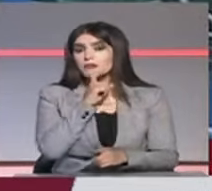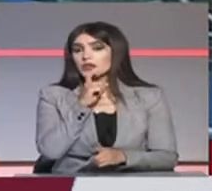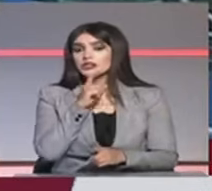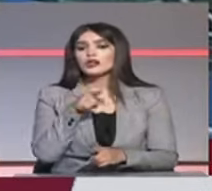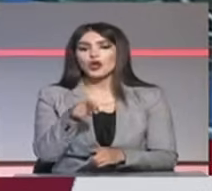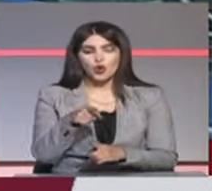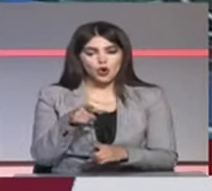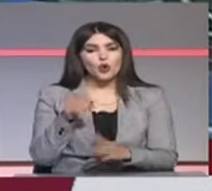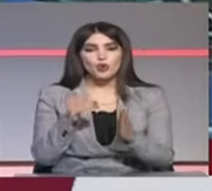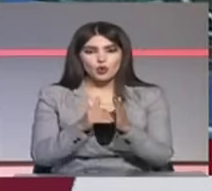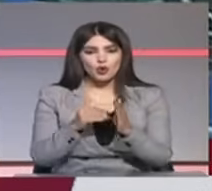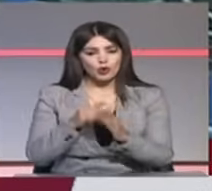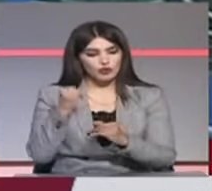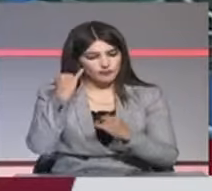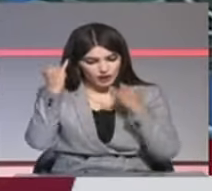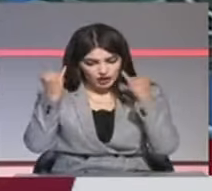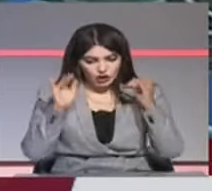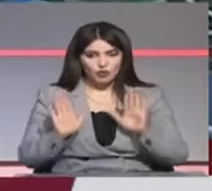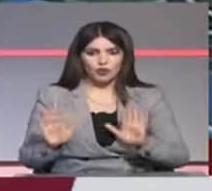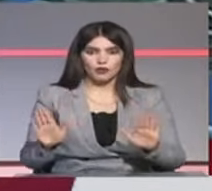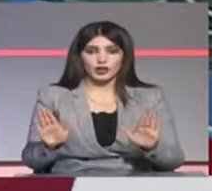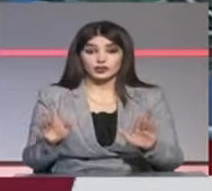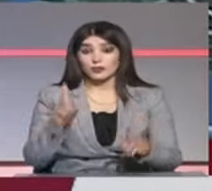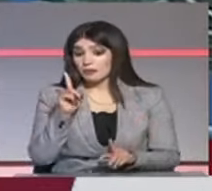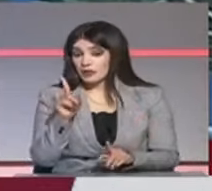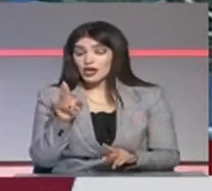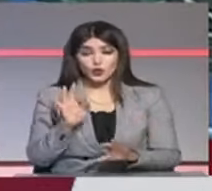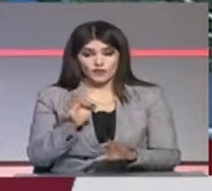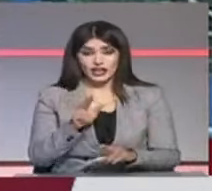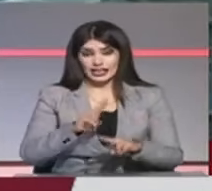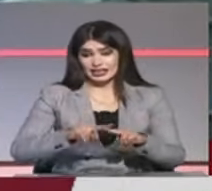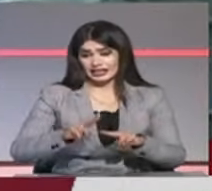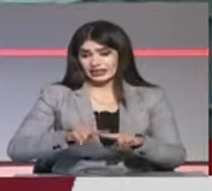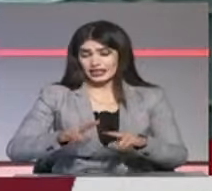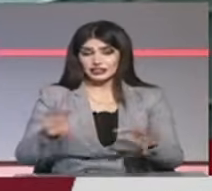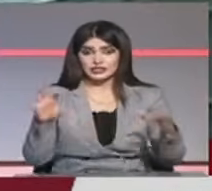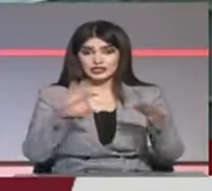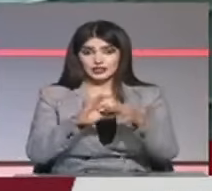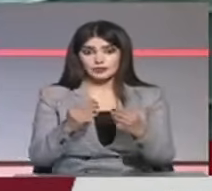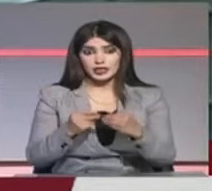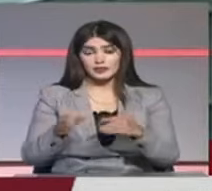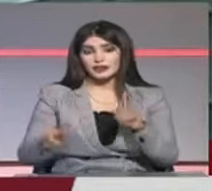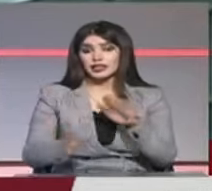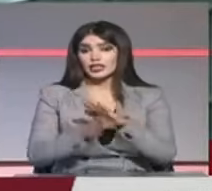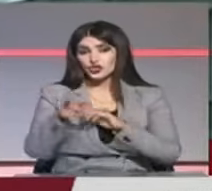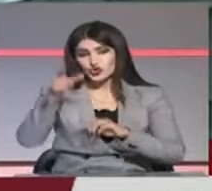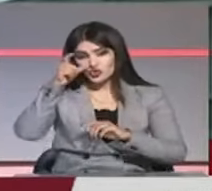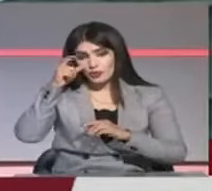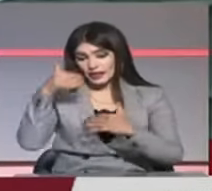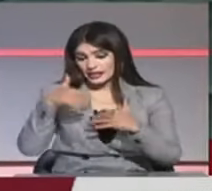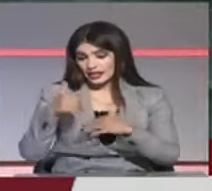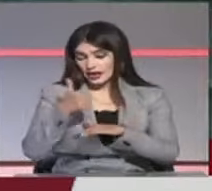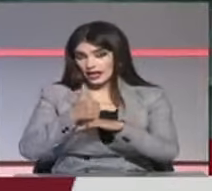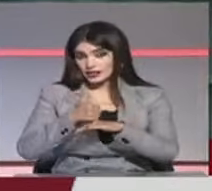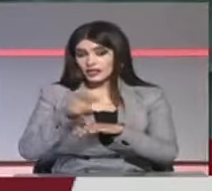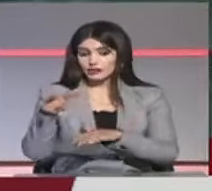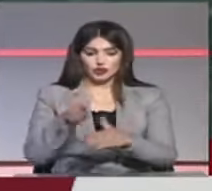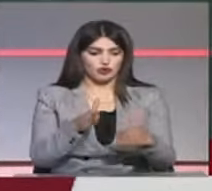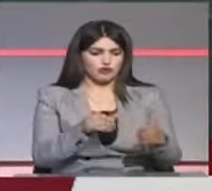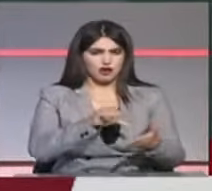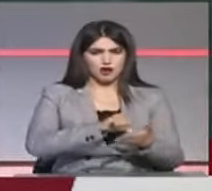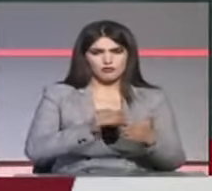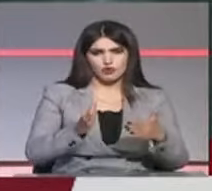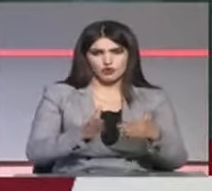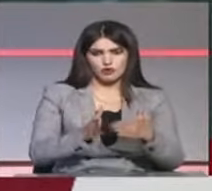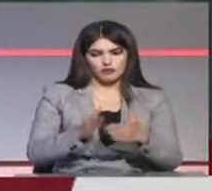يصر ان كل على موقفه رغم تحسن العلاقات منذ تولى اداره الجديدين العمل ان تطالب طهران بصرامه